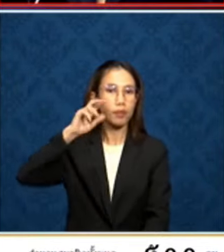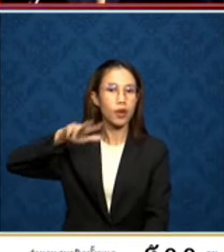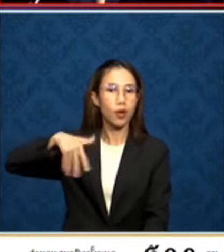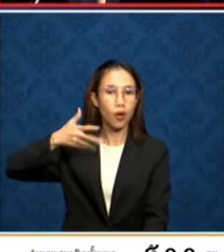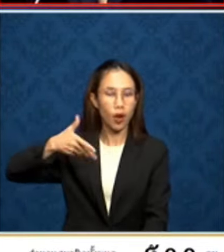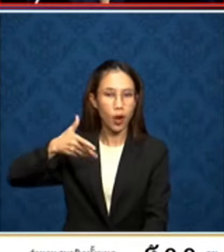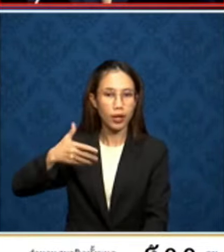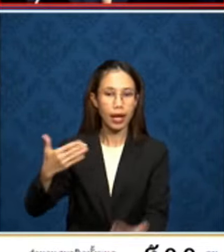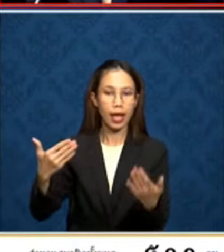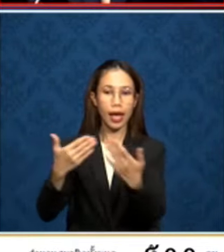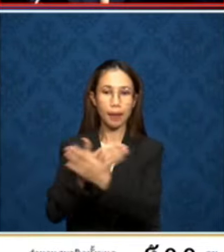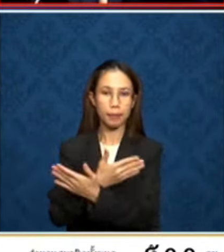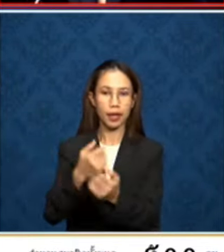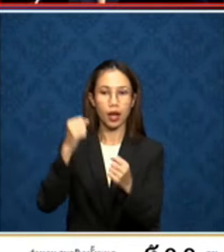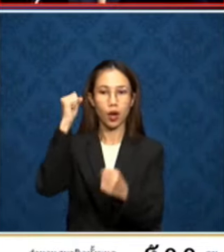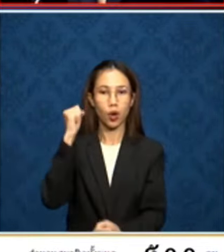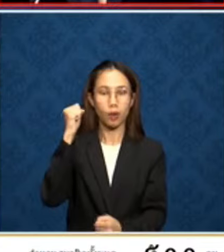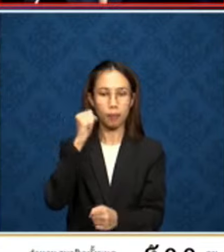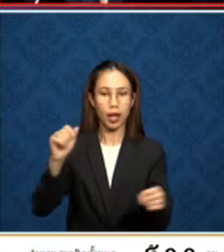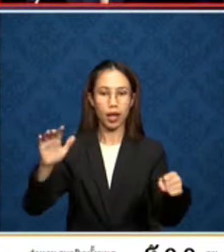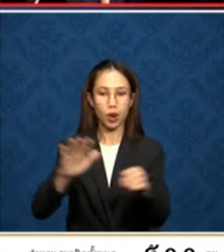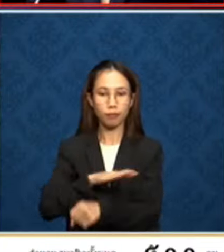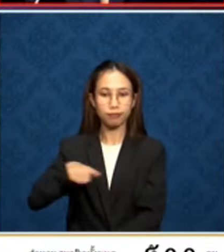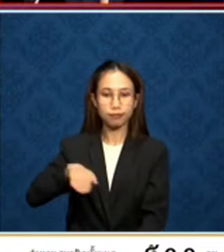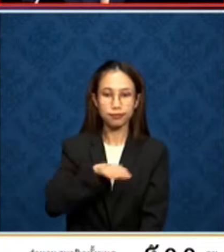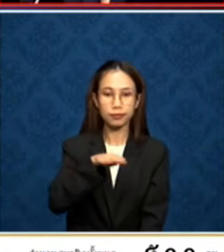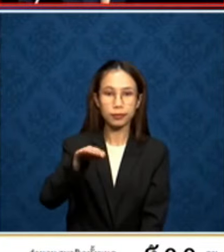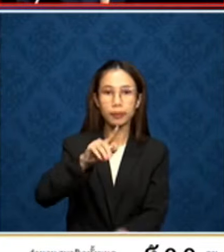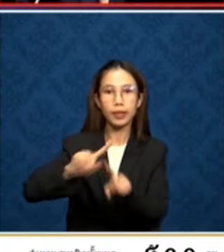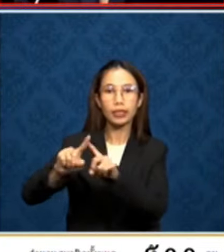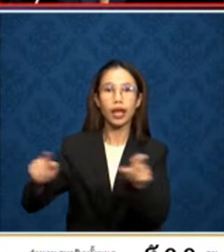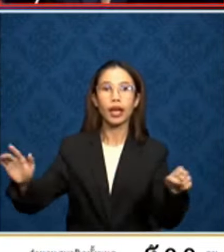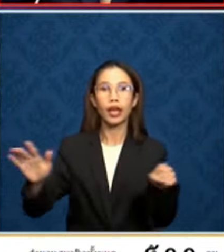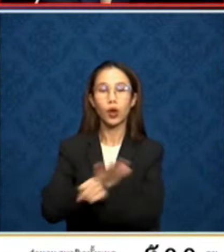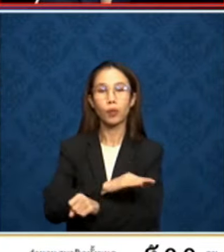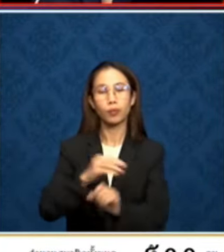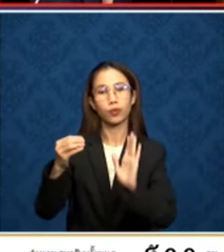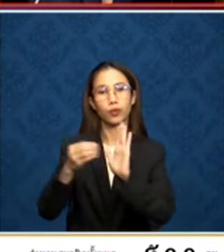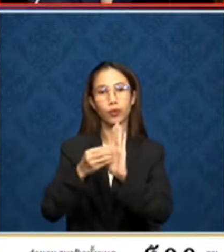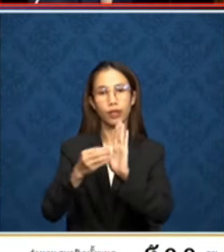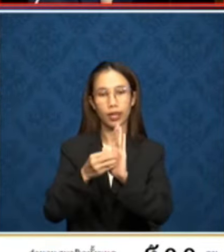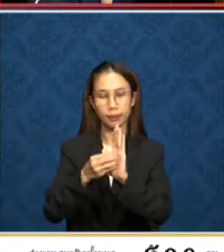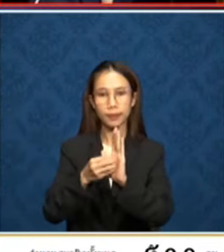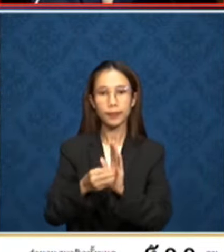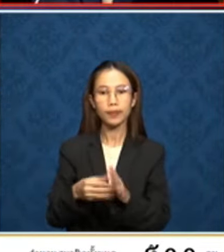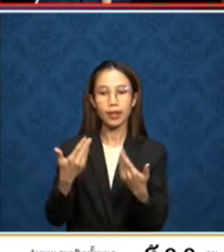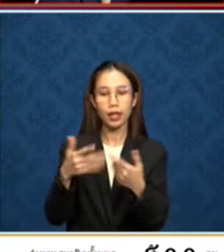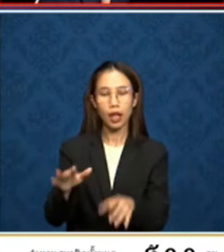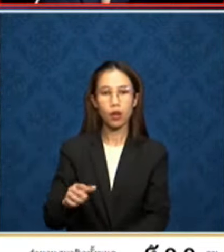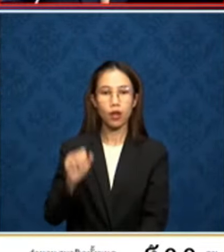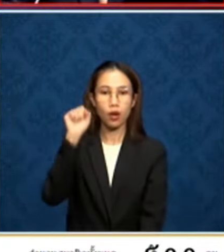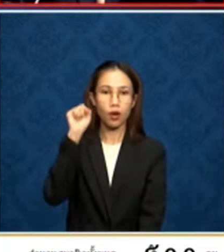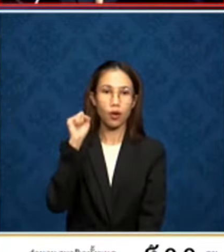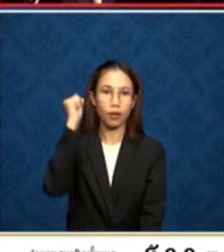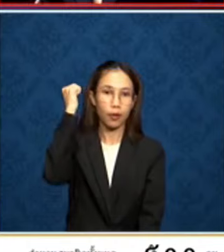ทางเดินรถให้ครอบคลุมในเขตกรุงเทพฯและปริมณฑลมากขึ้นโดยรถโดยสาร EVนี้นะคะไม่เพียงแค่เพิ่มเส้น